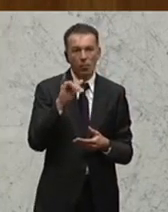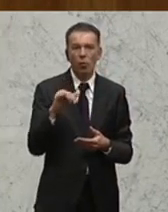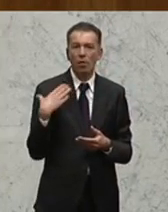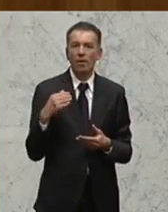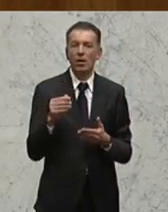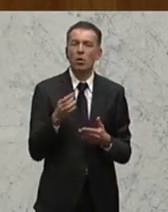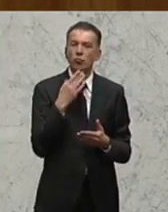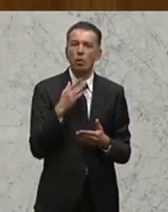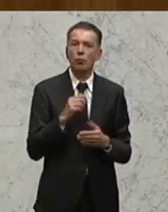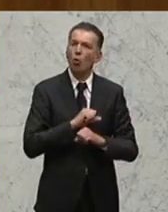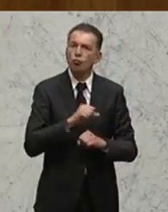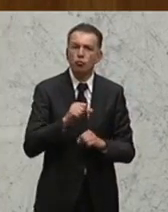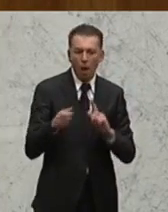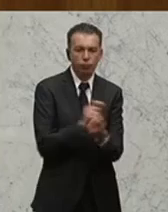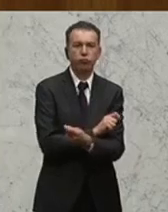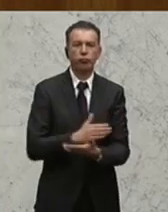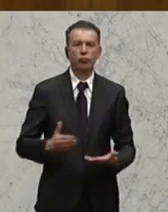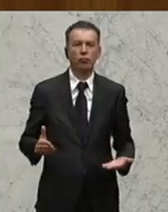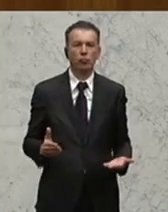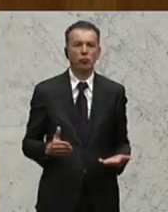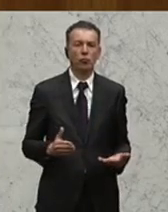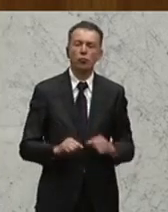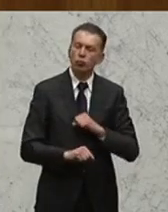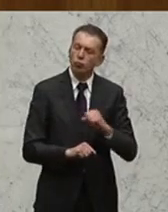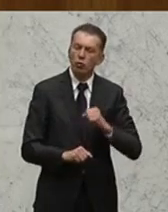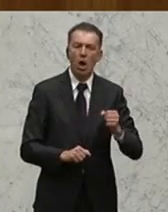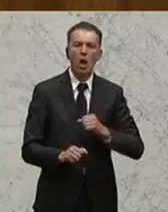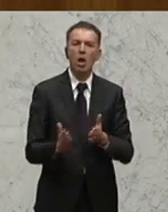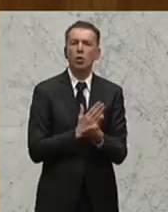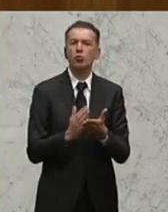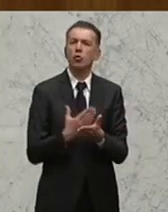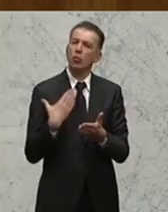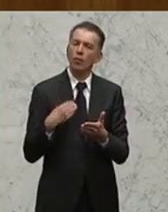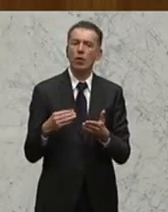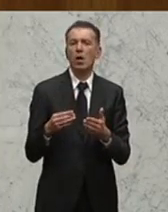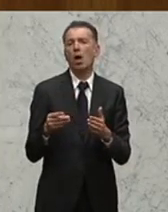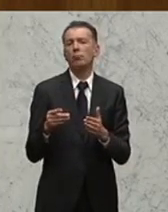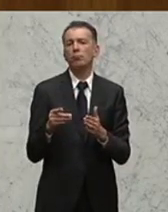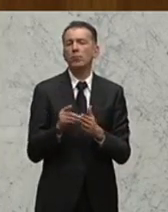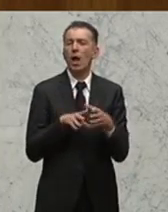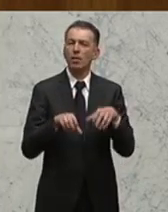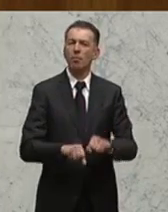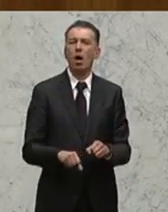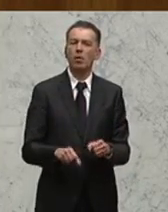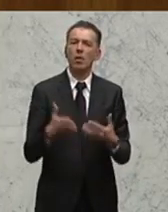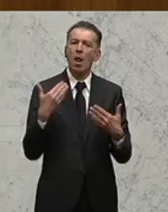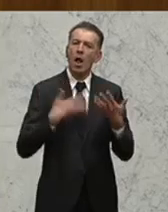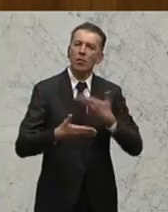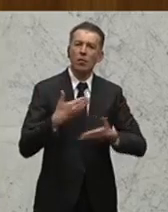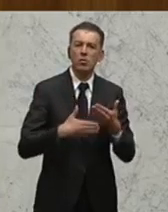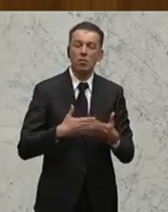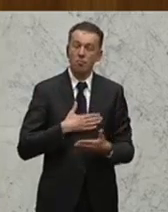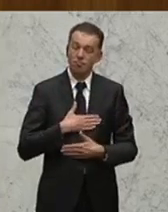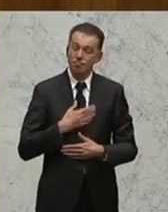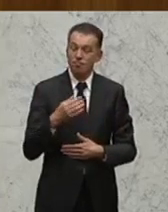Da ist man schnell bei der Sache gewesen. Da war man also schnell dabei, dass das also wieder das. Mich würde mal interessieren, wie es überall